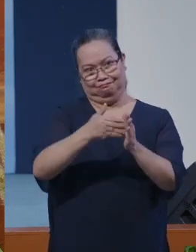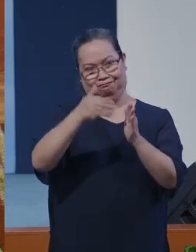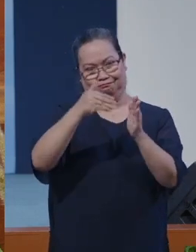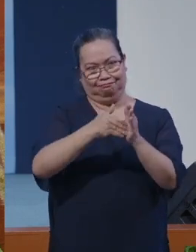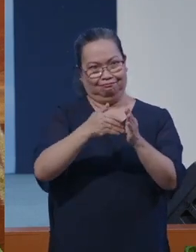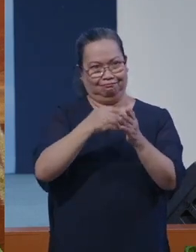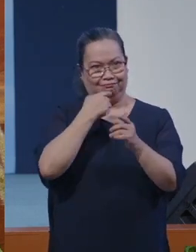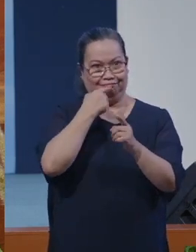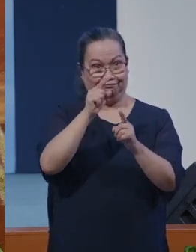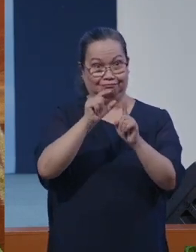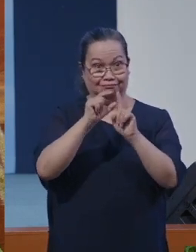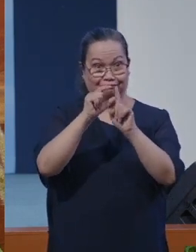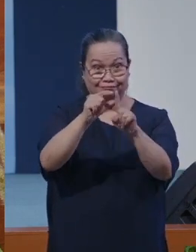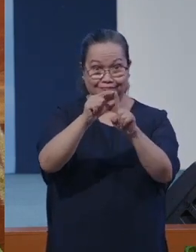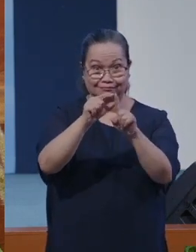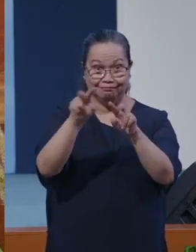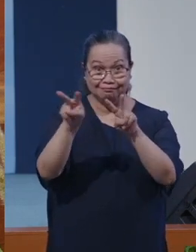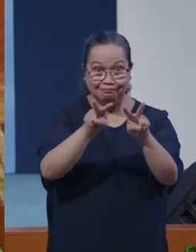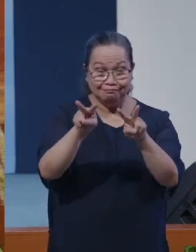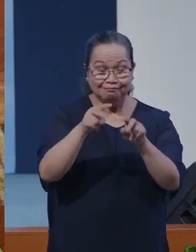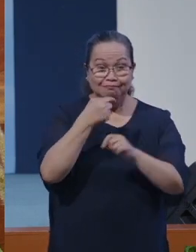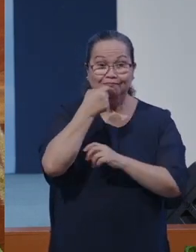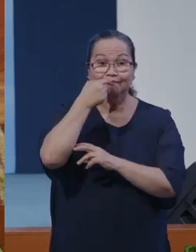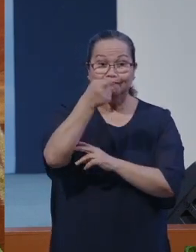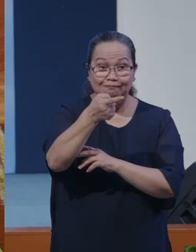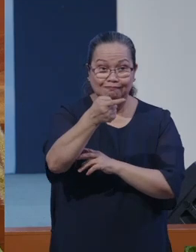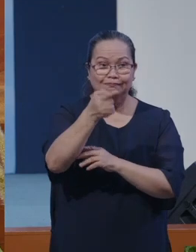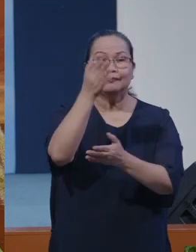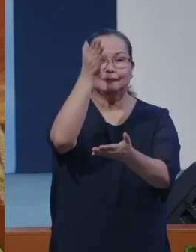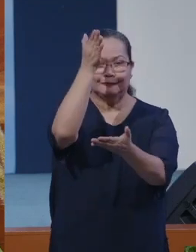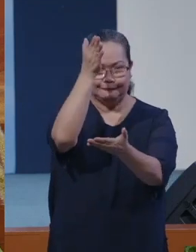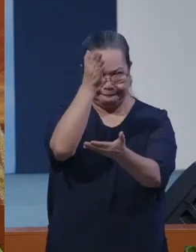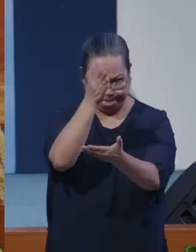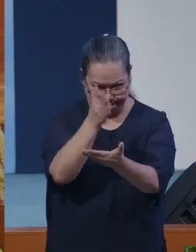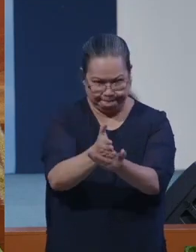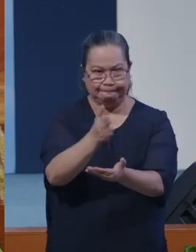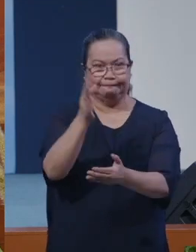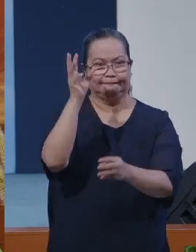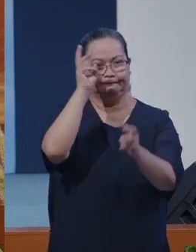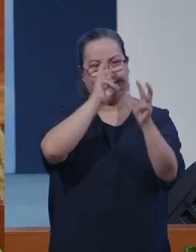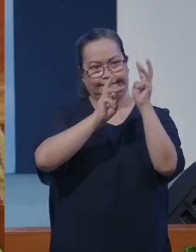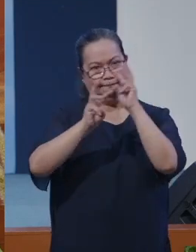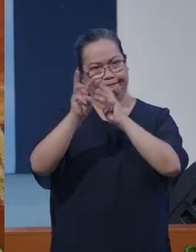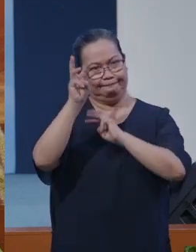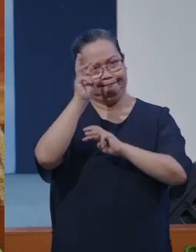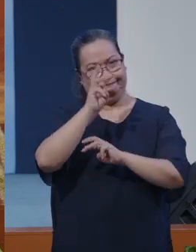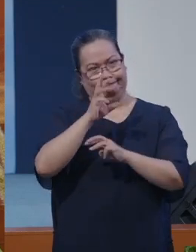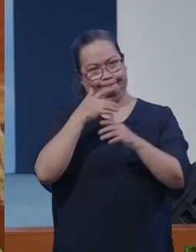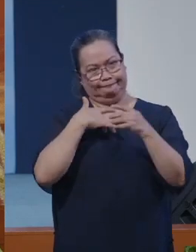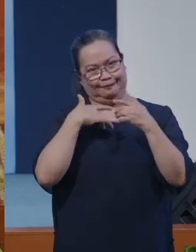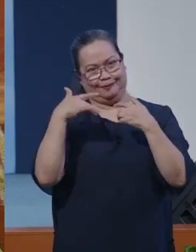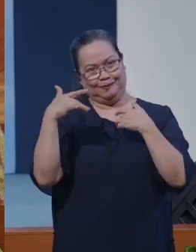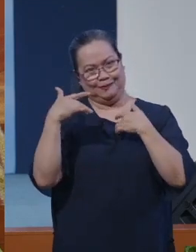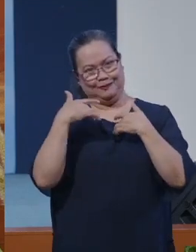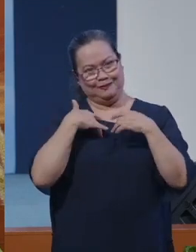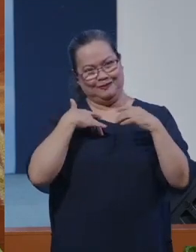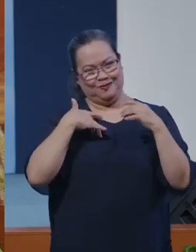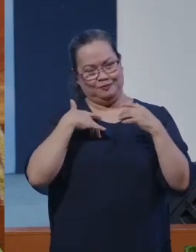Ang actual na verb na pagkakasabi niya, stop worrying, yung una. Yung